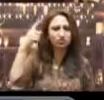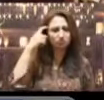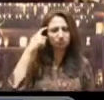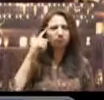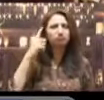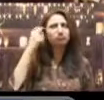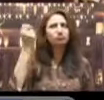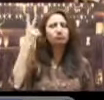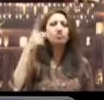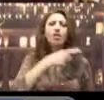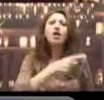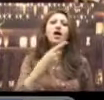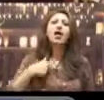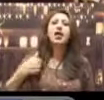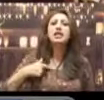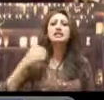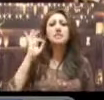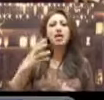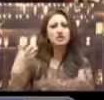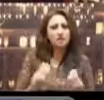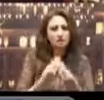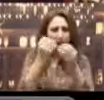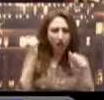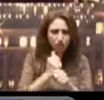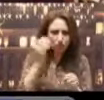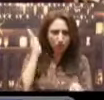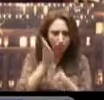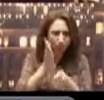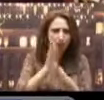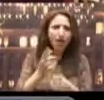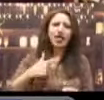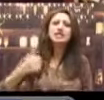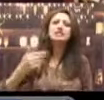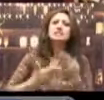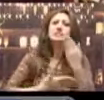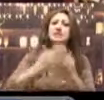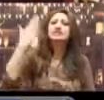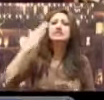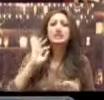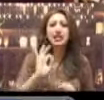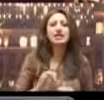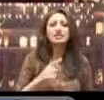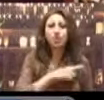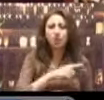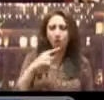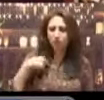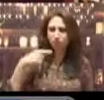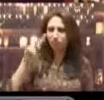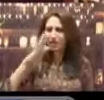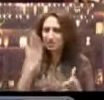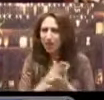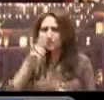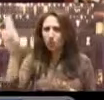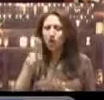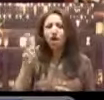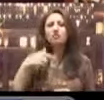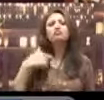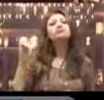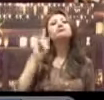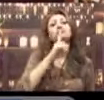عليا موضوع الاسم الفني. والحته دي انا ما يعني عارف حتى ما بعرفش اتفلسف فيها كتير، يعني بقولها بصراحه ان حسيت